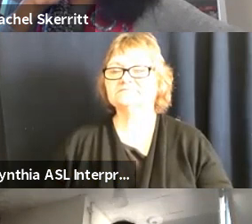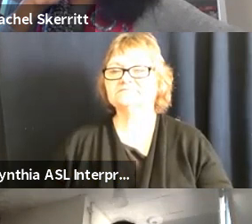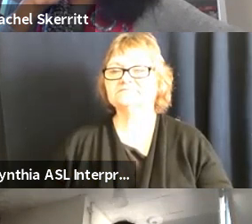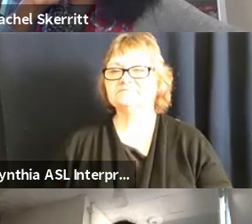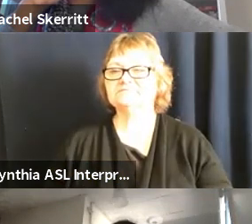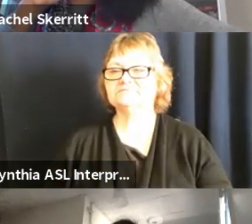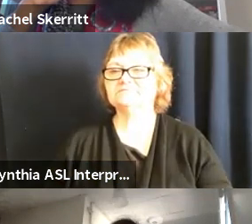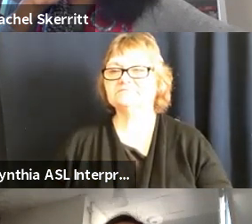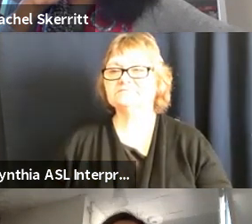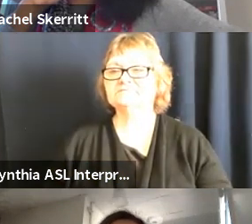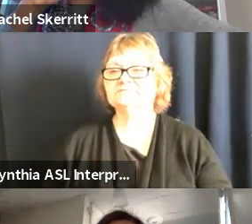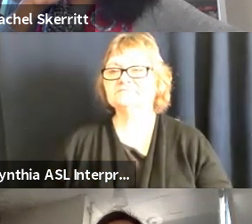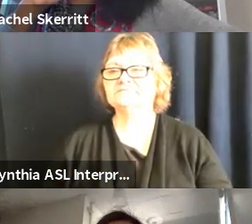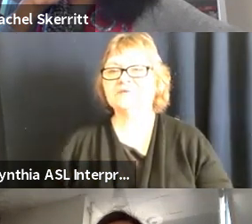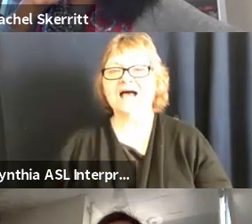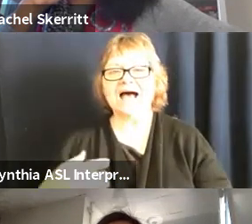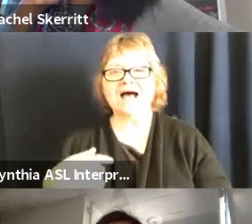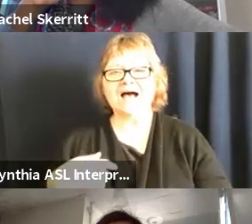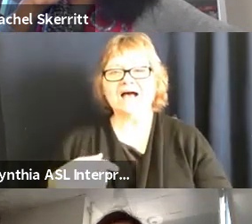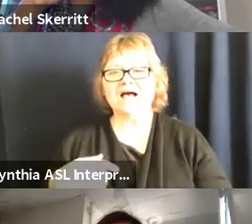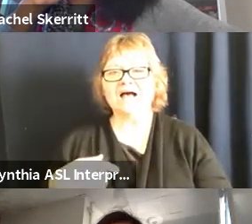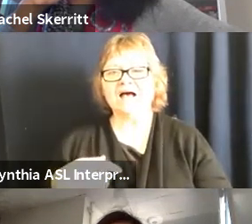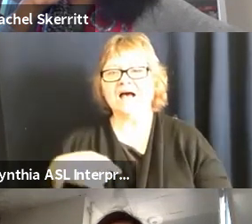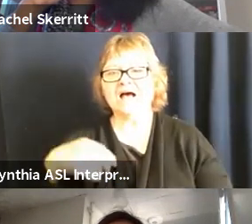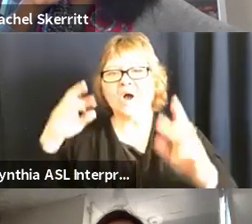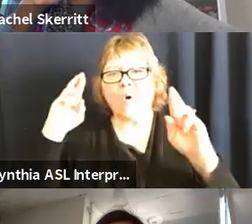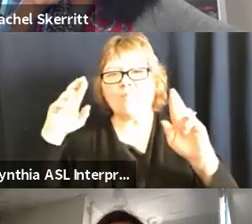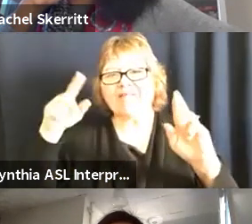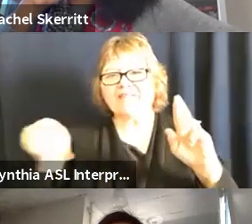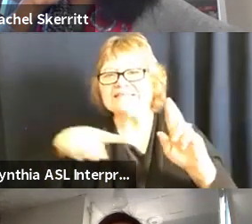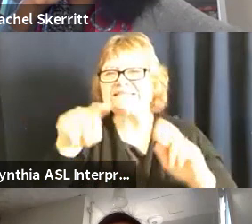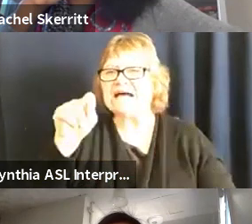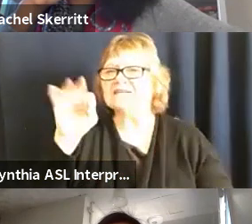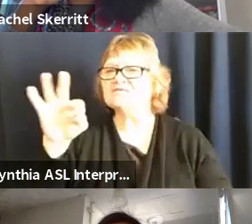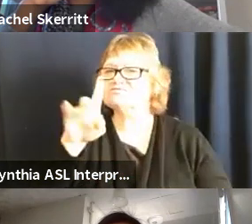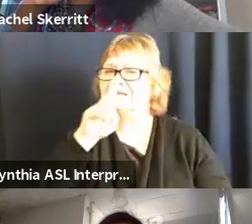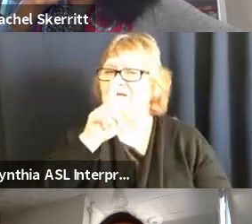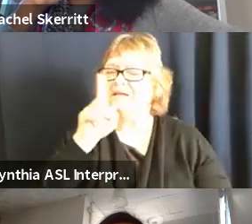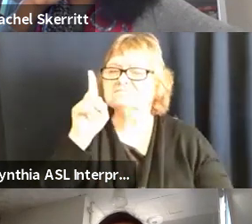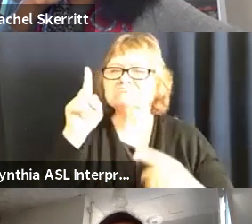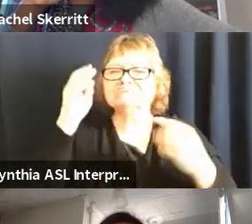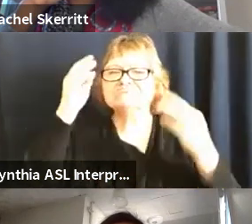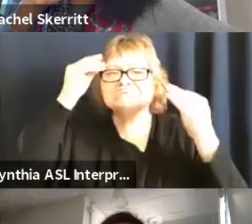这个工作小组能够考虑一下我们家长的意见。 I hope that this task force can really consider